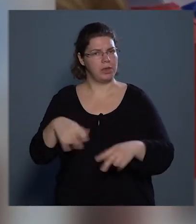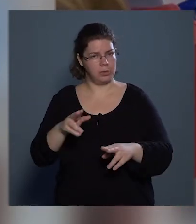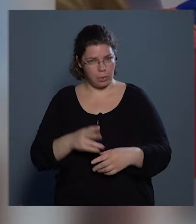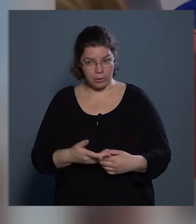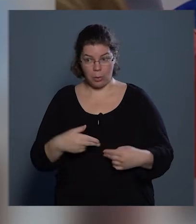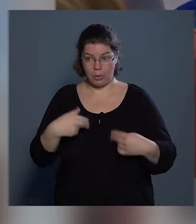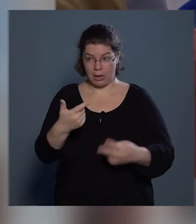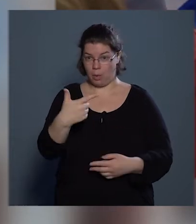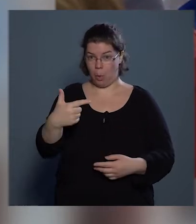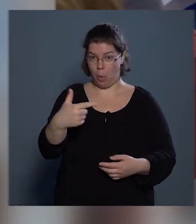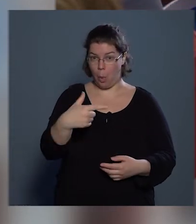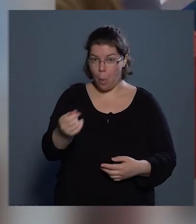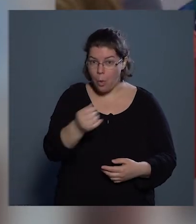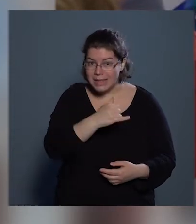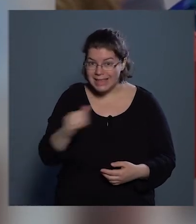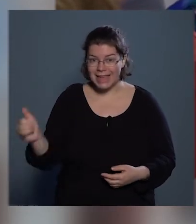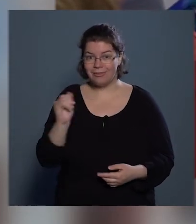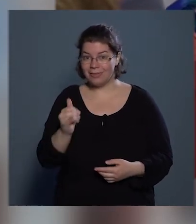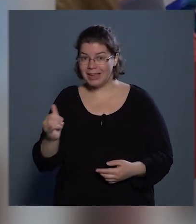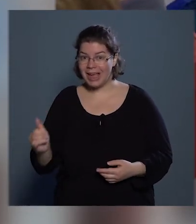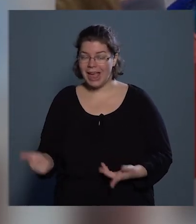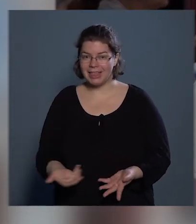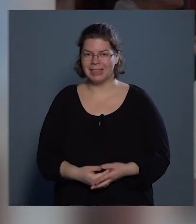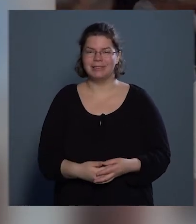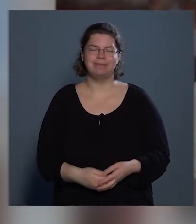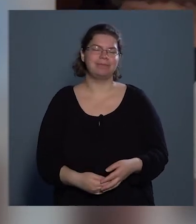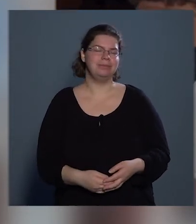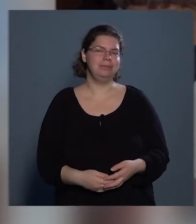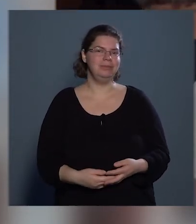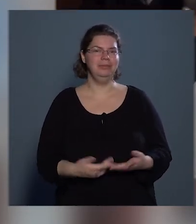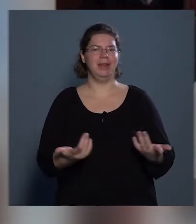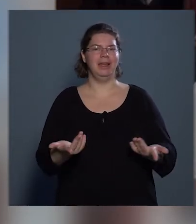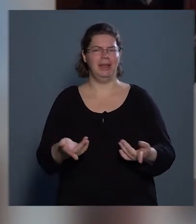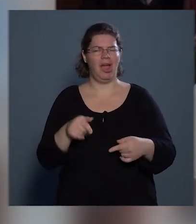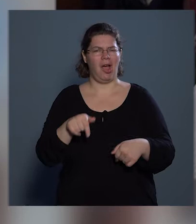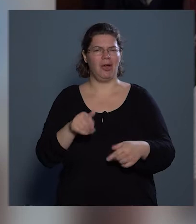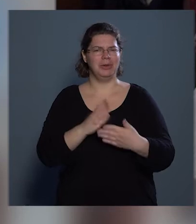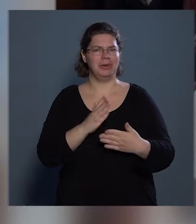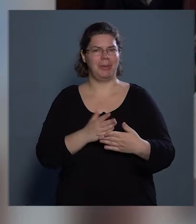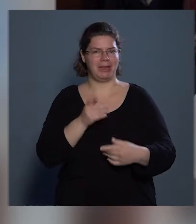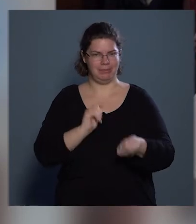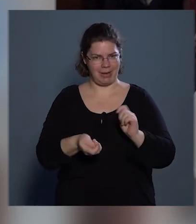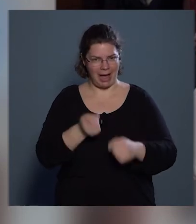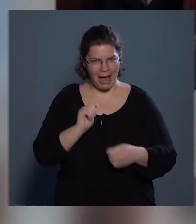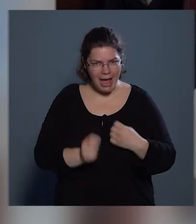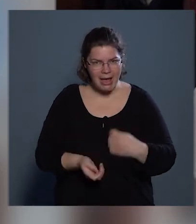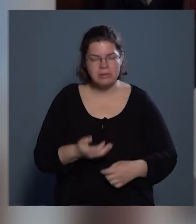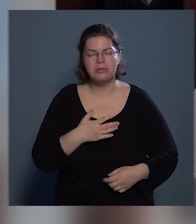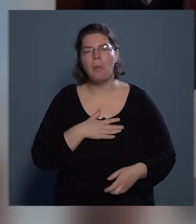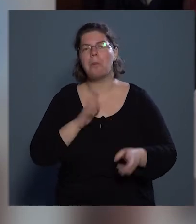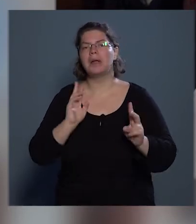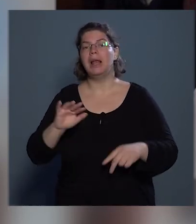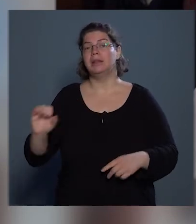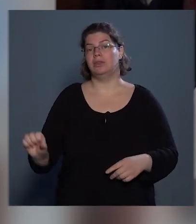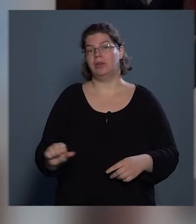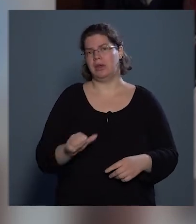év következett, 20 év igen. Négyszer akkor már pályáznom kellett, és az első